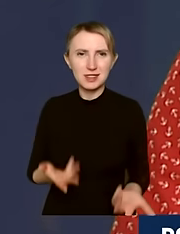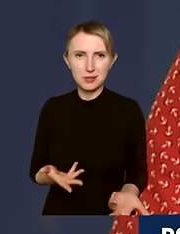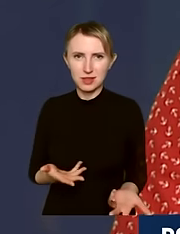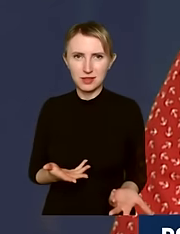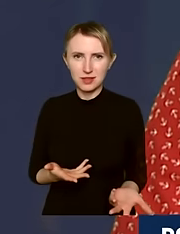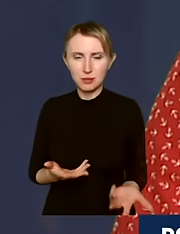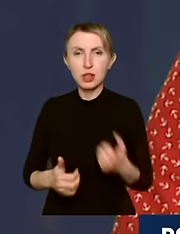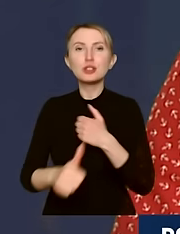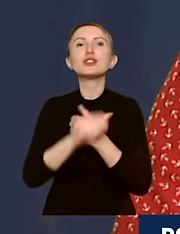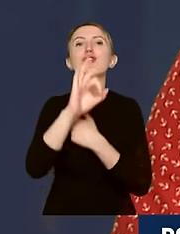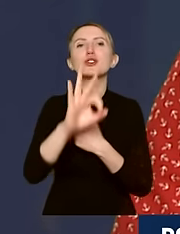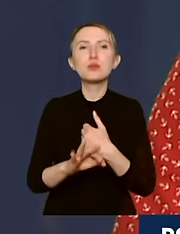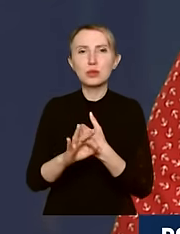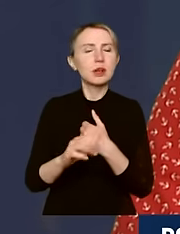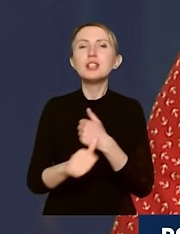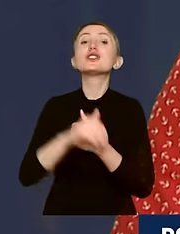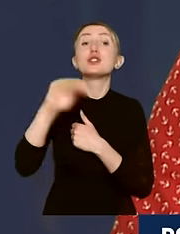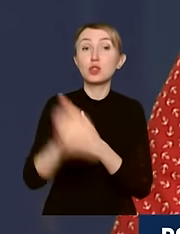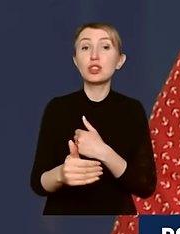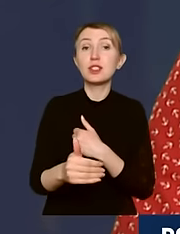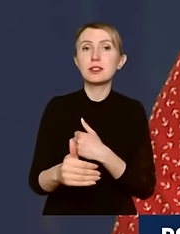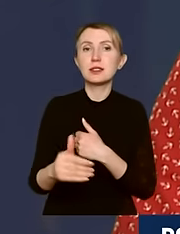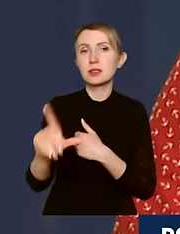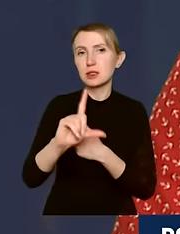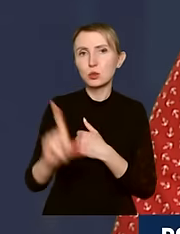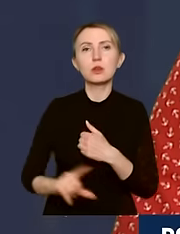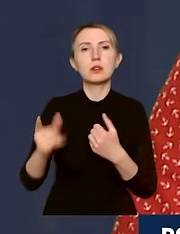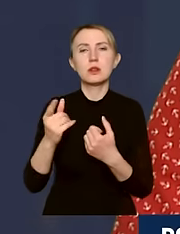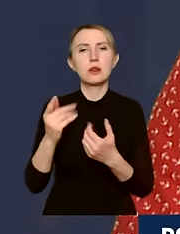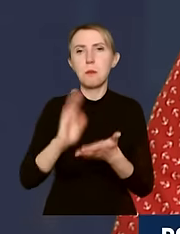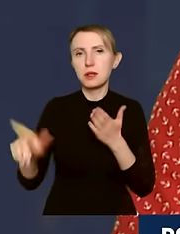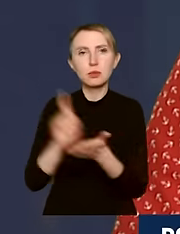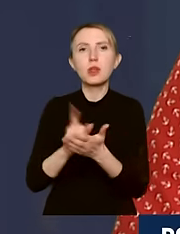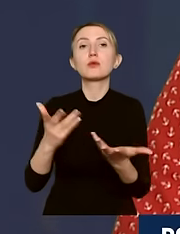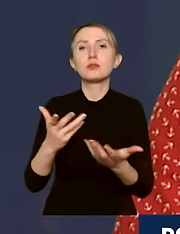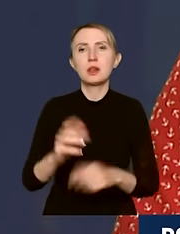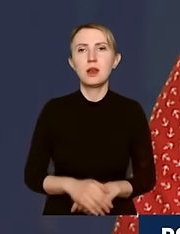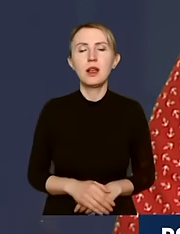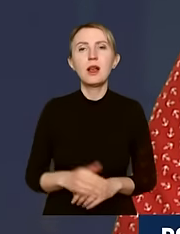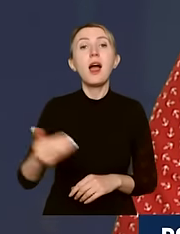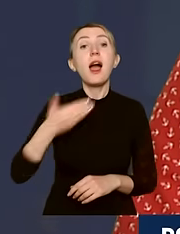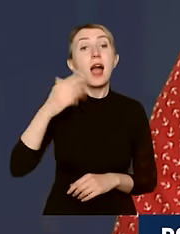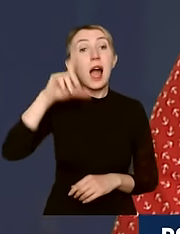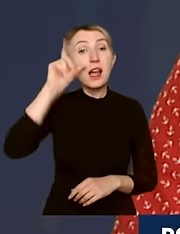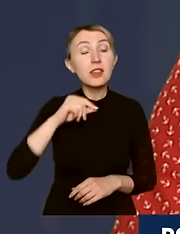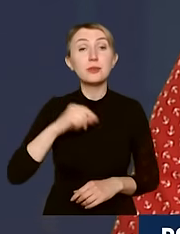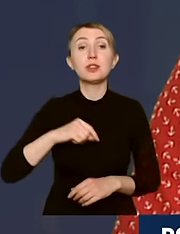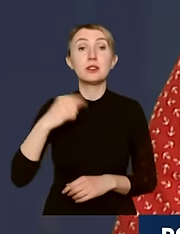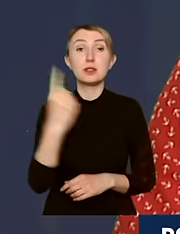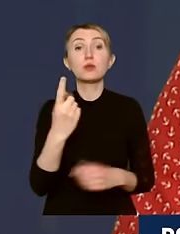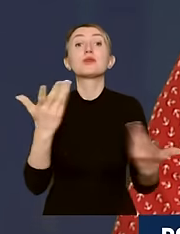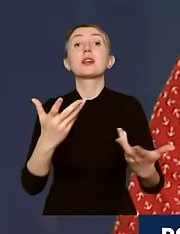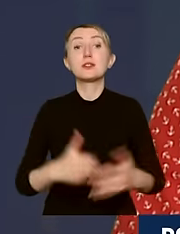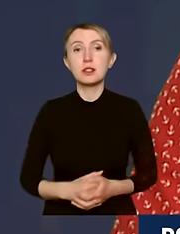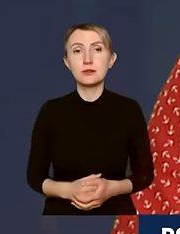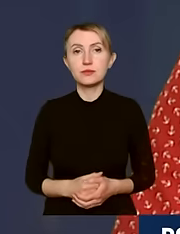jest to 60% kwoty, 60 tysięcy kwoty wolnej od podatku? Gdzie są te akademiki za złotówkę? Gdzie jest to paliwo po 5 zł? Nie